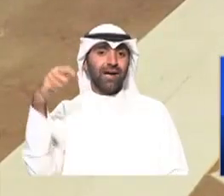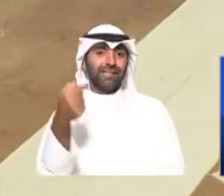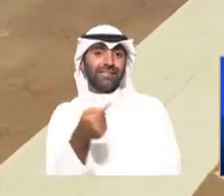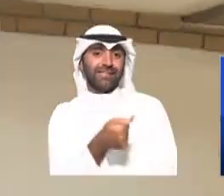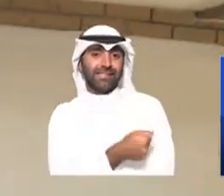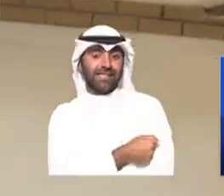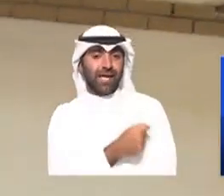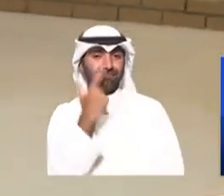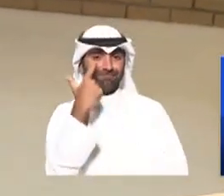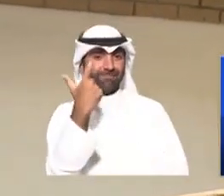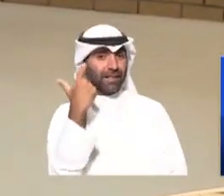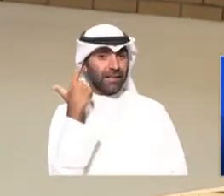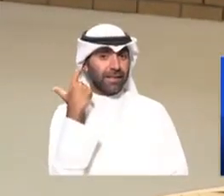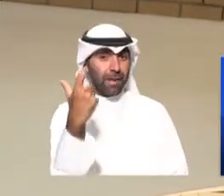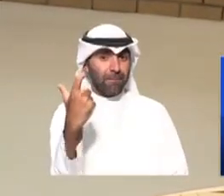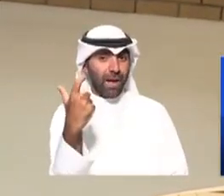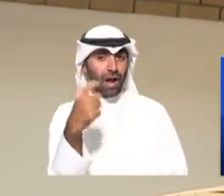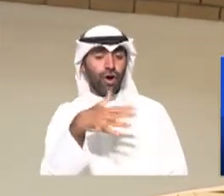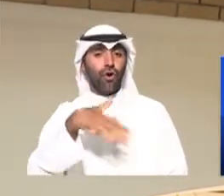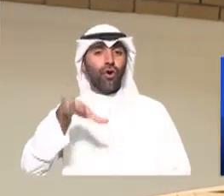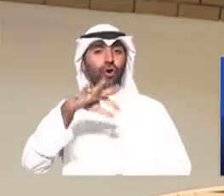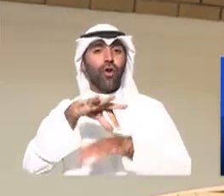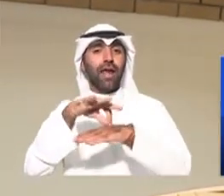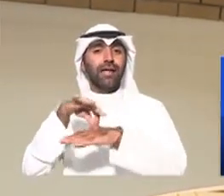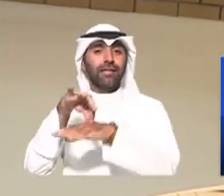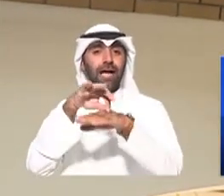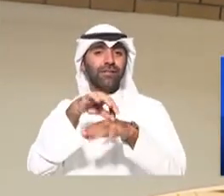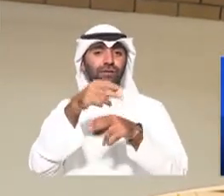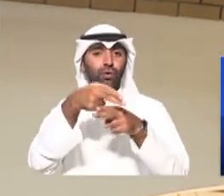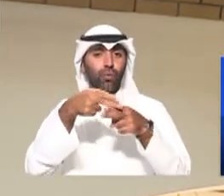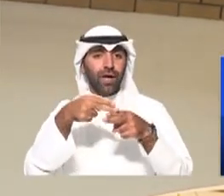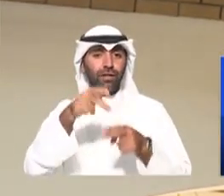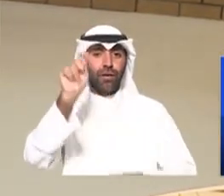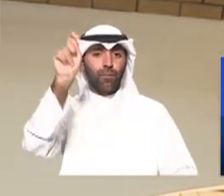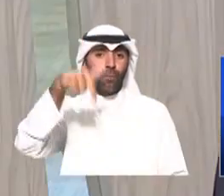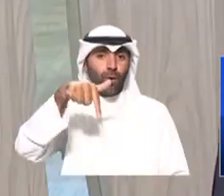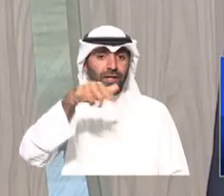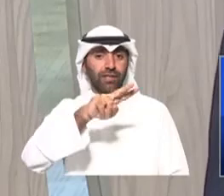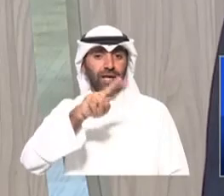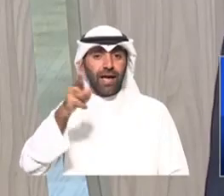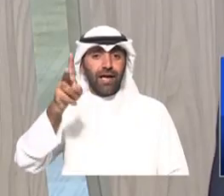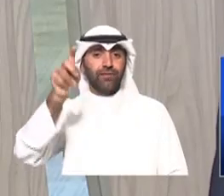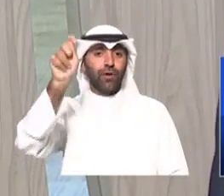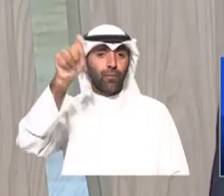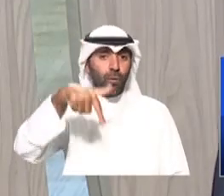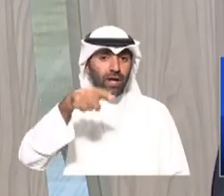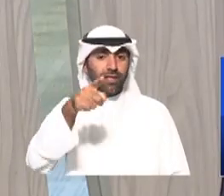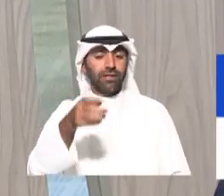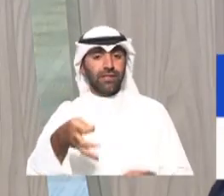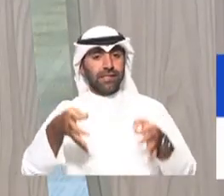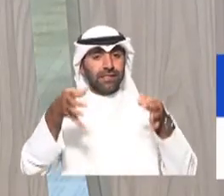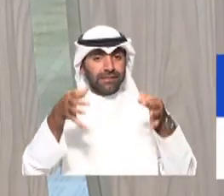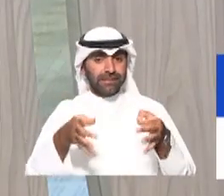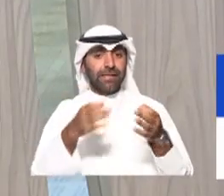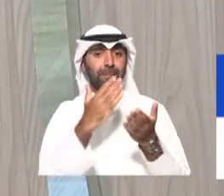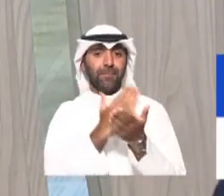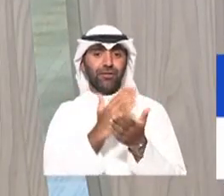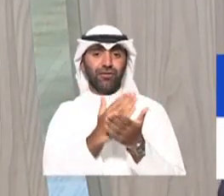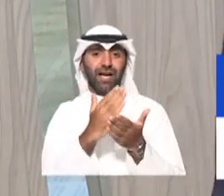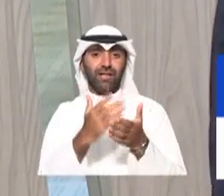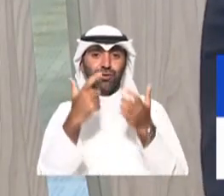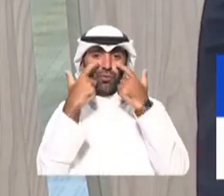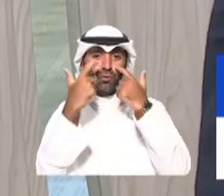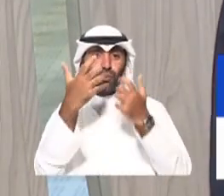بكافة الإجراءات الوقائية حتى بعد تلقي التطعيم. الكثير من الناس يعتقدون أن إذا في مناسبة بعد